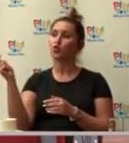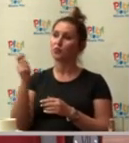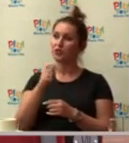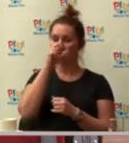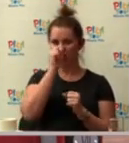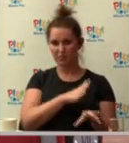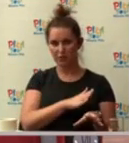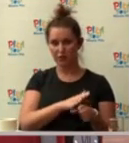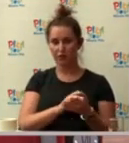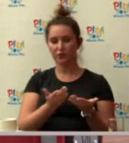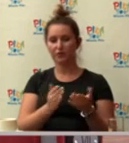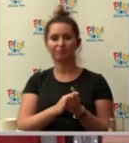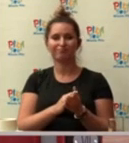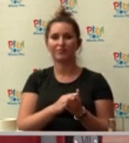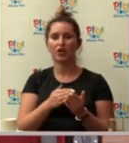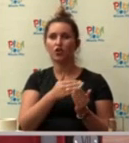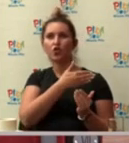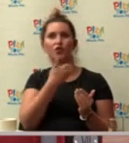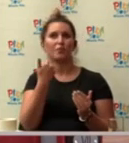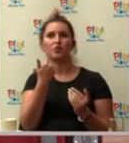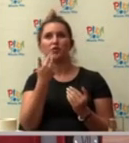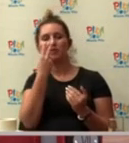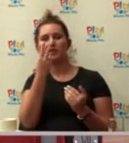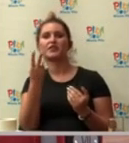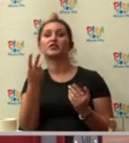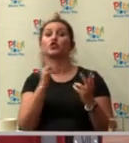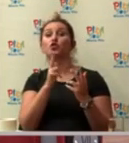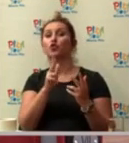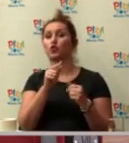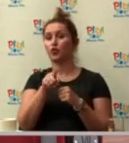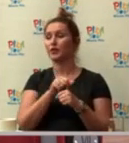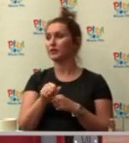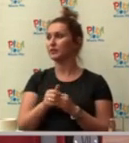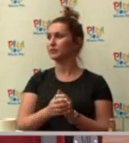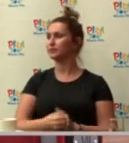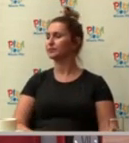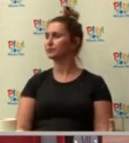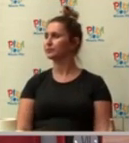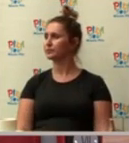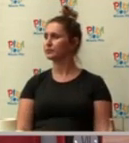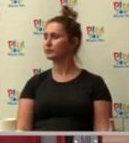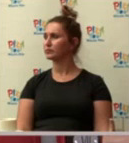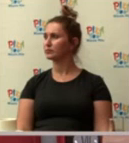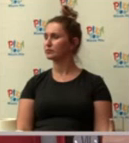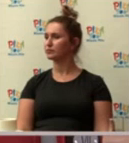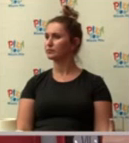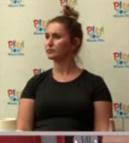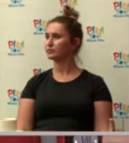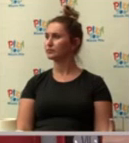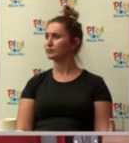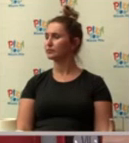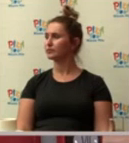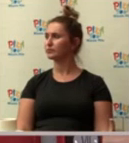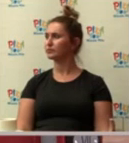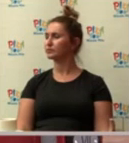Odnośnie ulicy Ludowej pani radna Wiesława mówiła na ten temat. Szanowni Państwo, ja